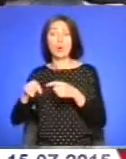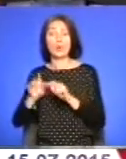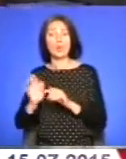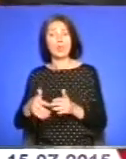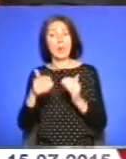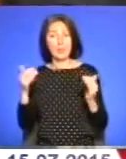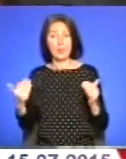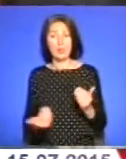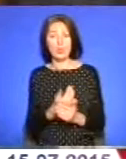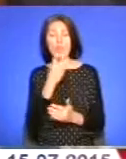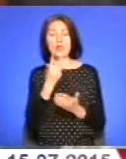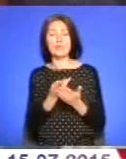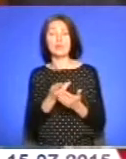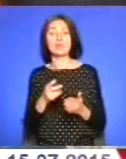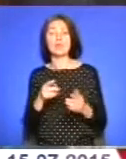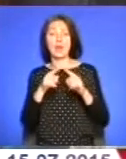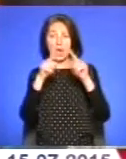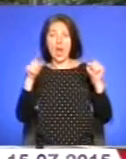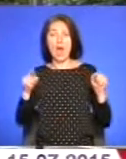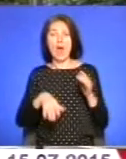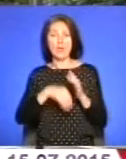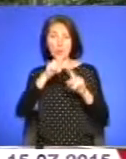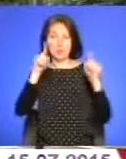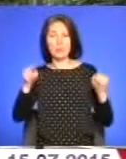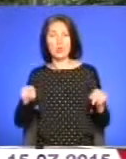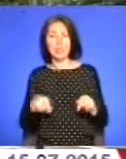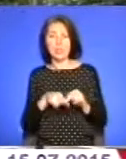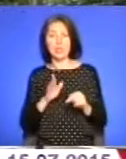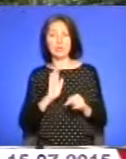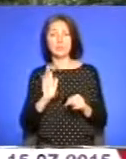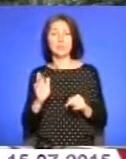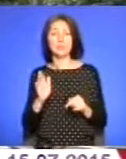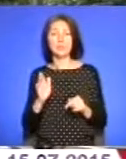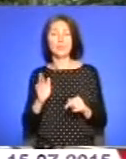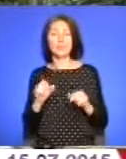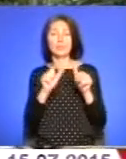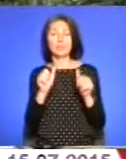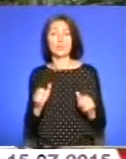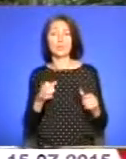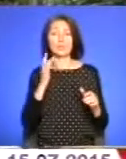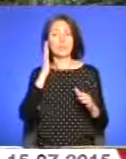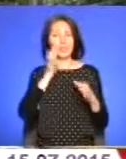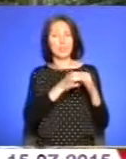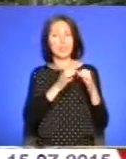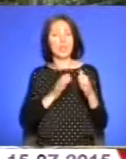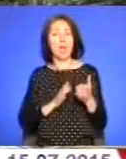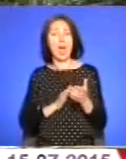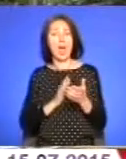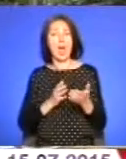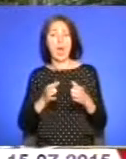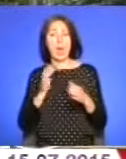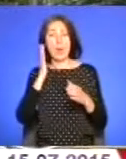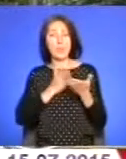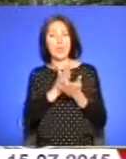По-новому виглядатимуть і самі виборчі бюлетені. Вони будуть зараз поформовані по політичних партіях, і в самому бюлетені можна